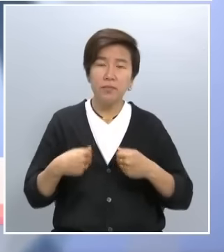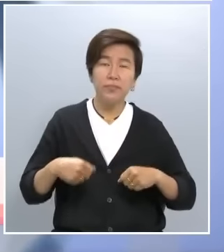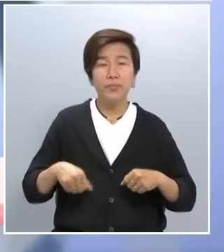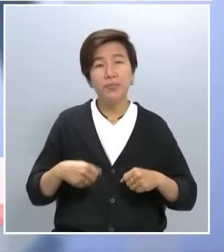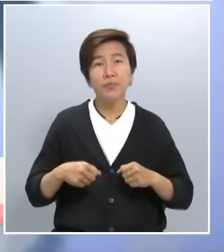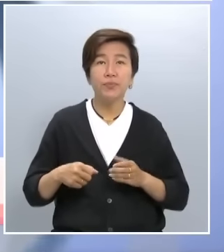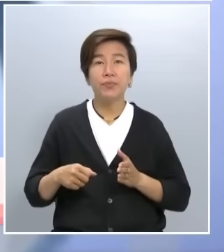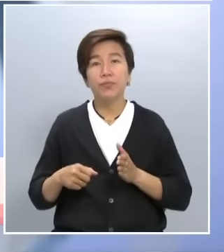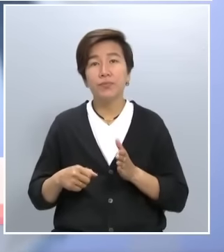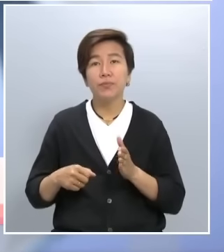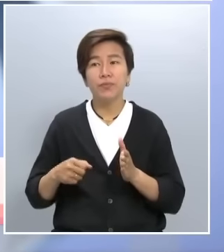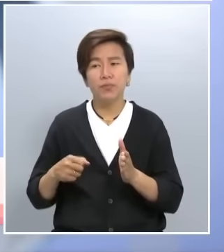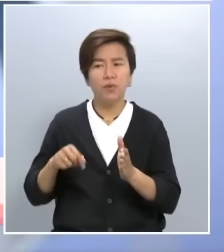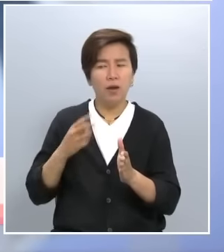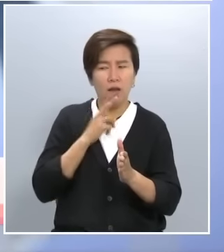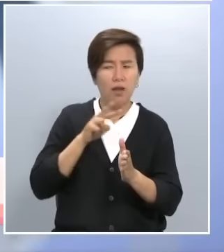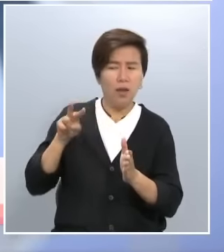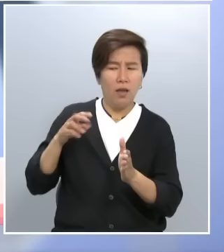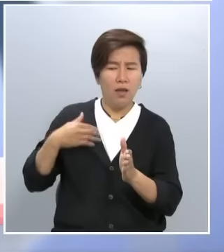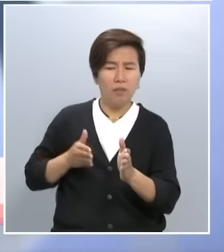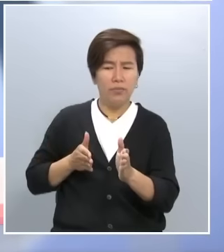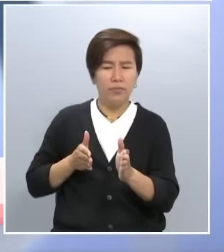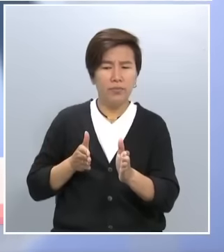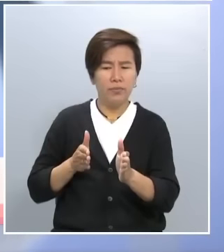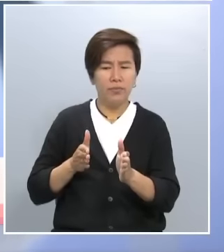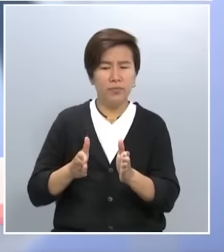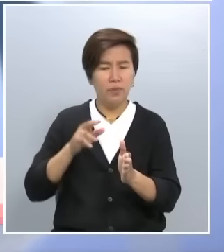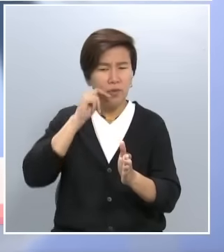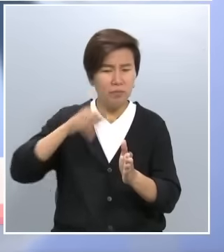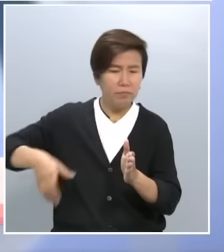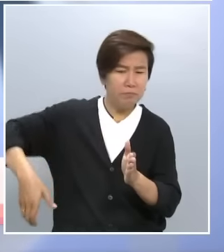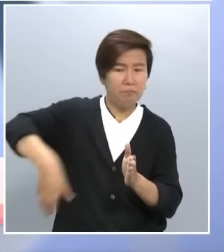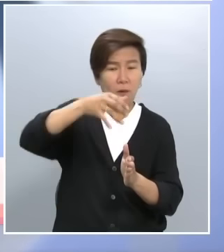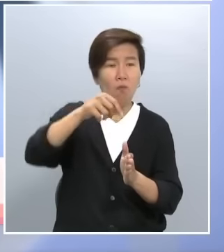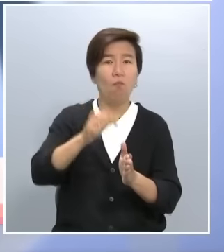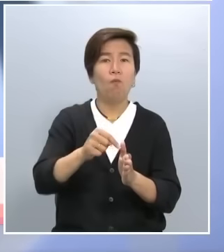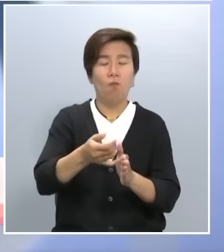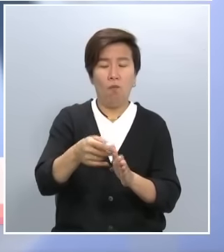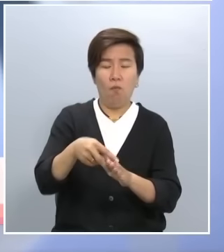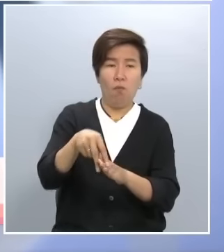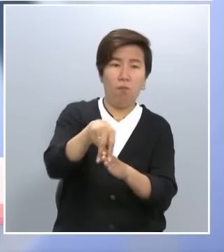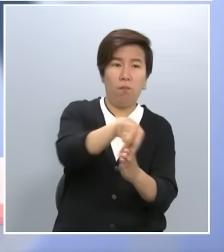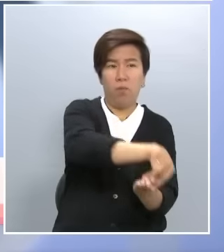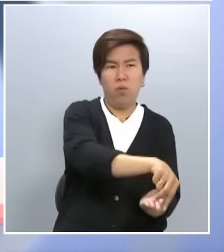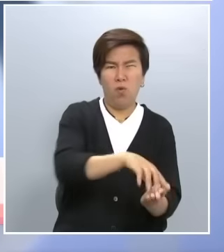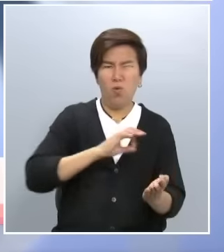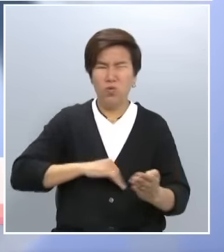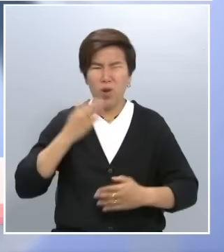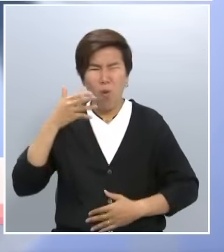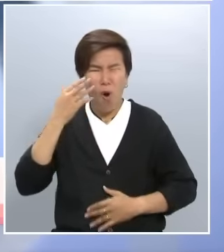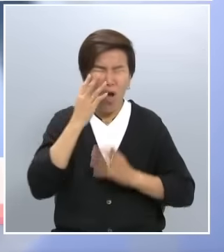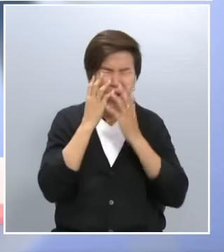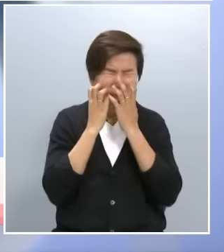ขาบอกว่าเขาเจ็บแสบปวดแสบปวดร้อนก็เสียหลักเลย พุ่งไปตกลงข้างทางอีกทางนึง